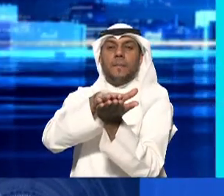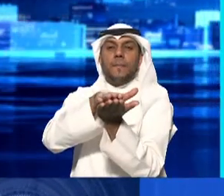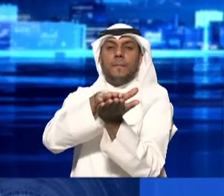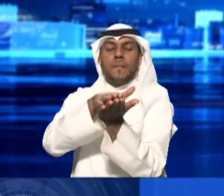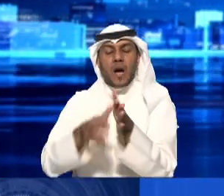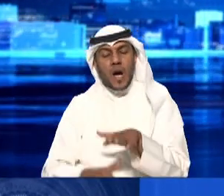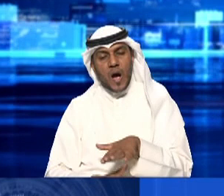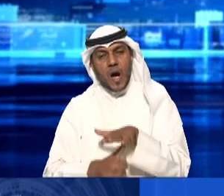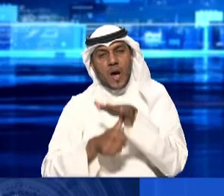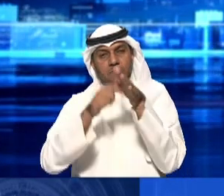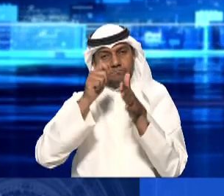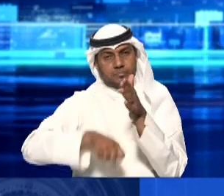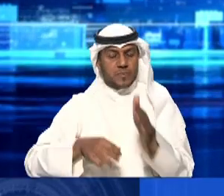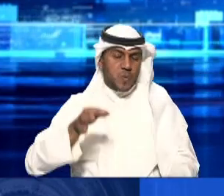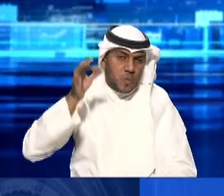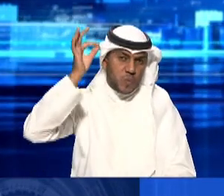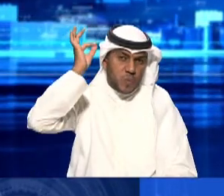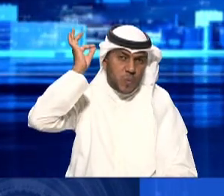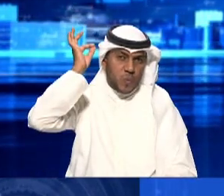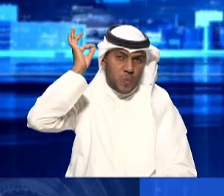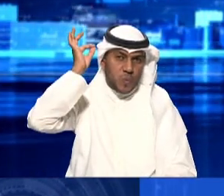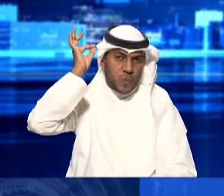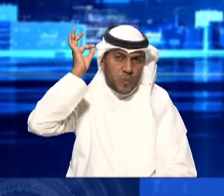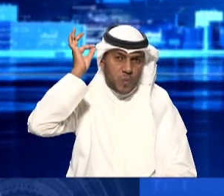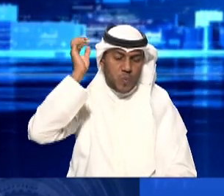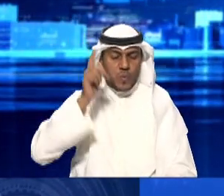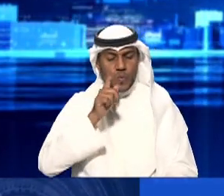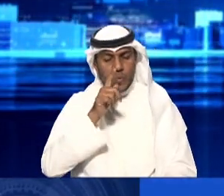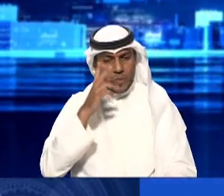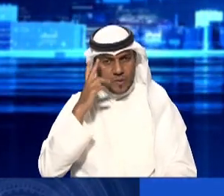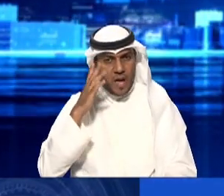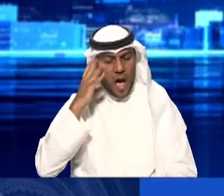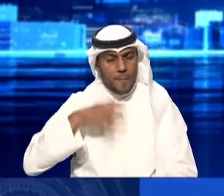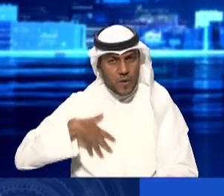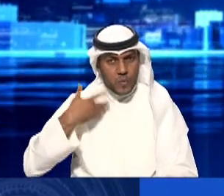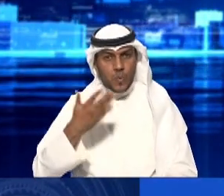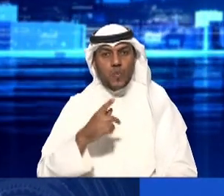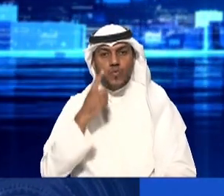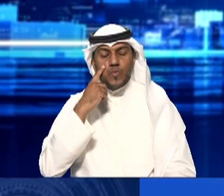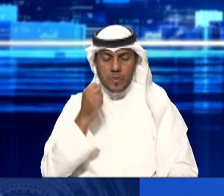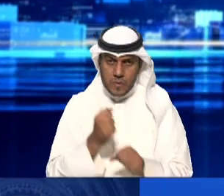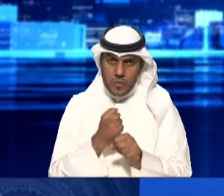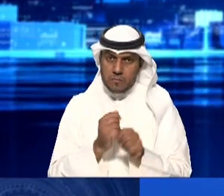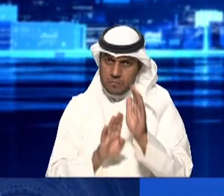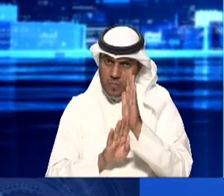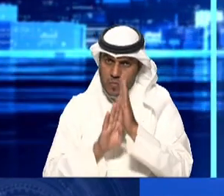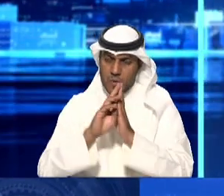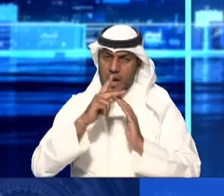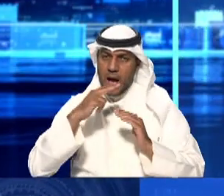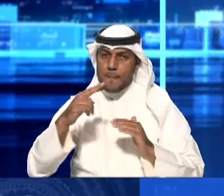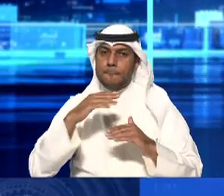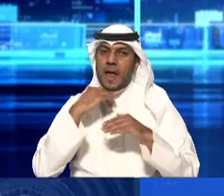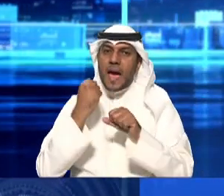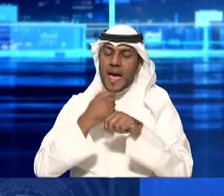رئيسا للجمهورية التونسية الشقيقة، راجيا سموه لفخامته كل التوفيق والسداد لكل ما فيه خير